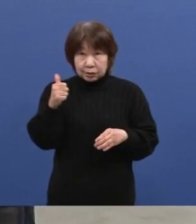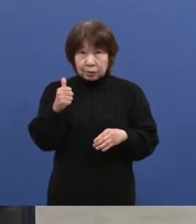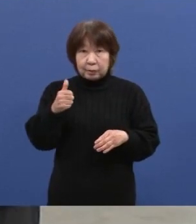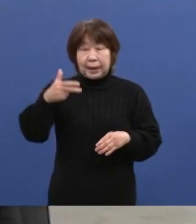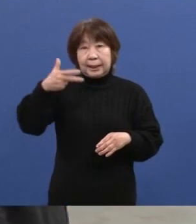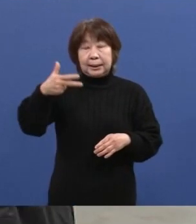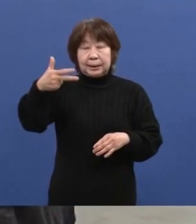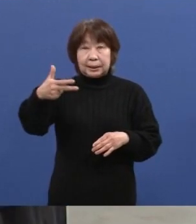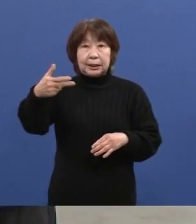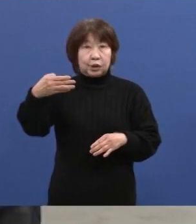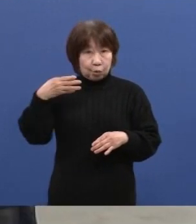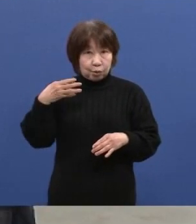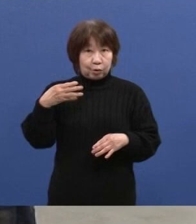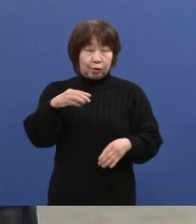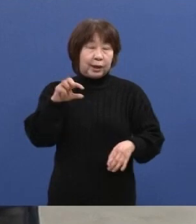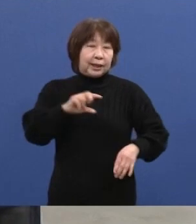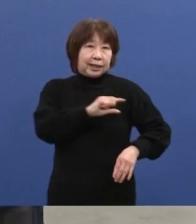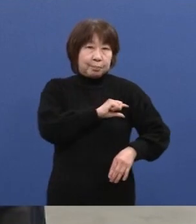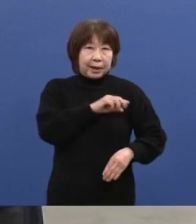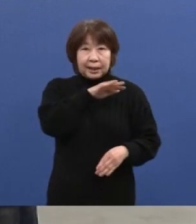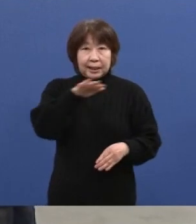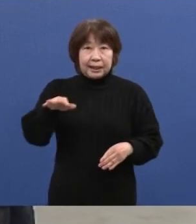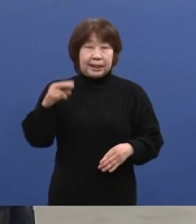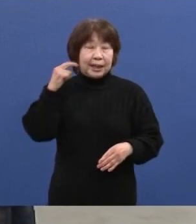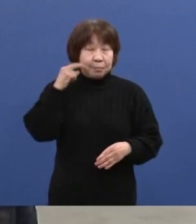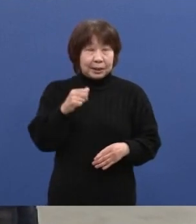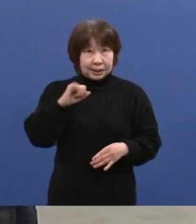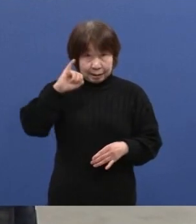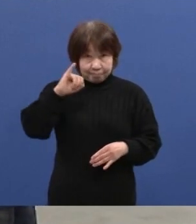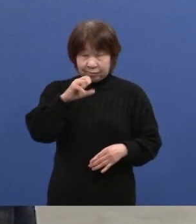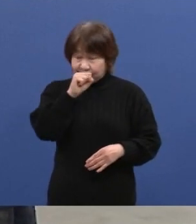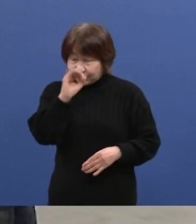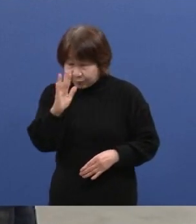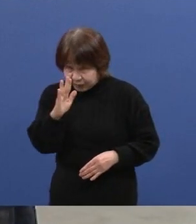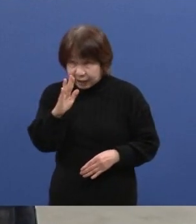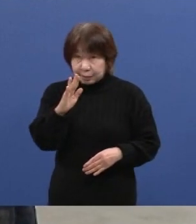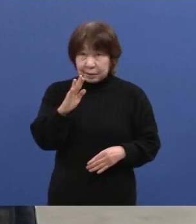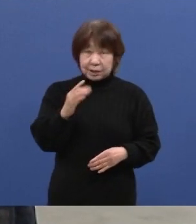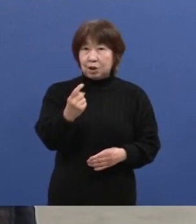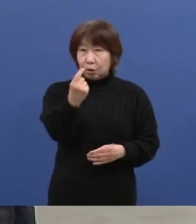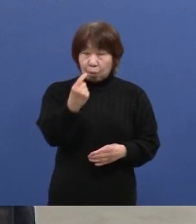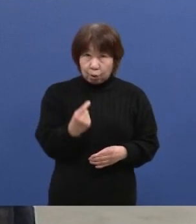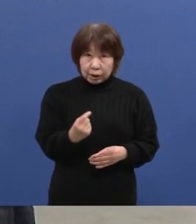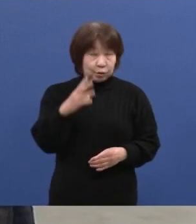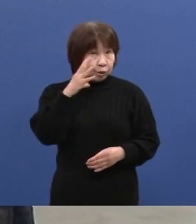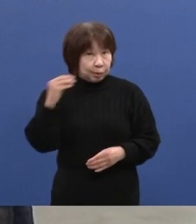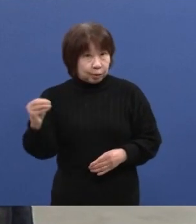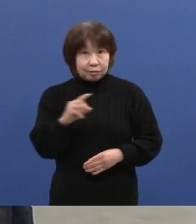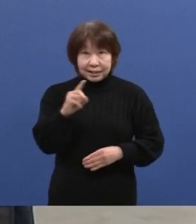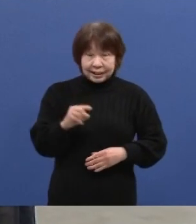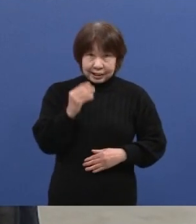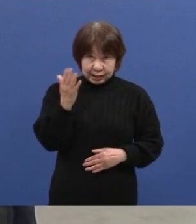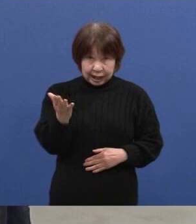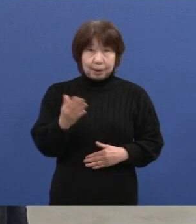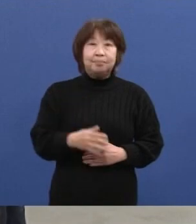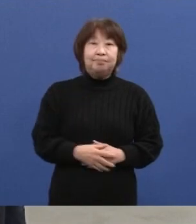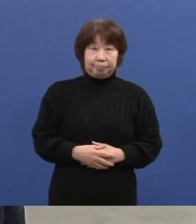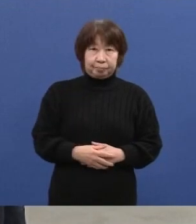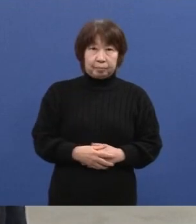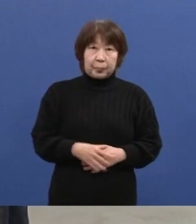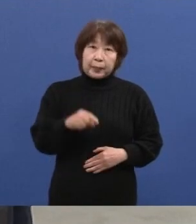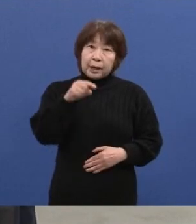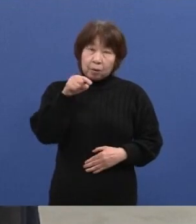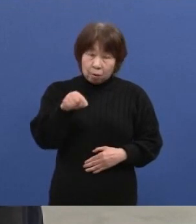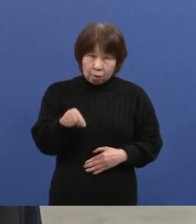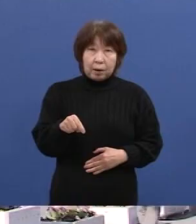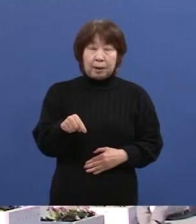です。よろしくお願いします。 お願いします。 平松さん、ズバリ図書館へ行くことの魅力っていうのは何なんでしょうか？ はい、ここ中央